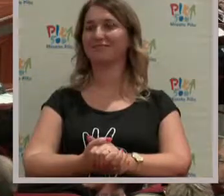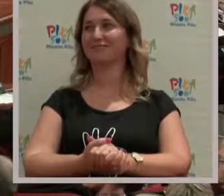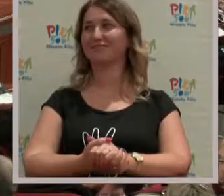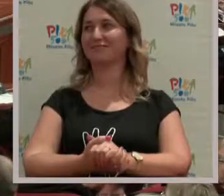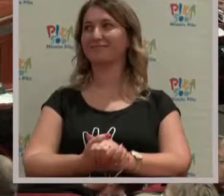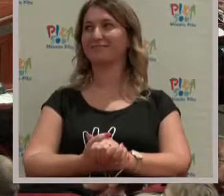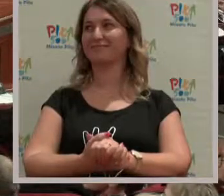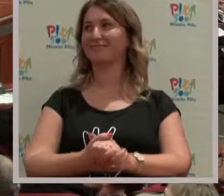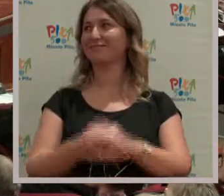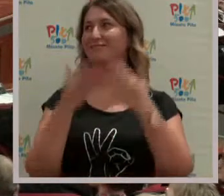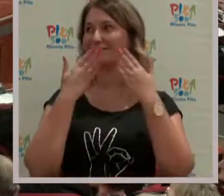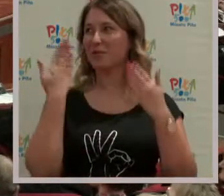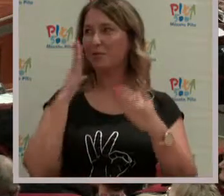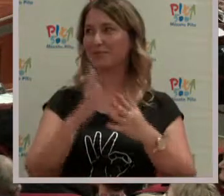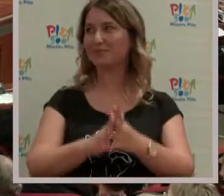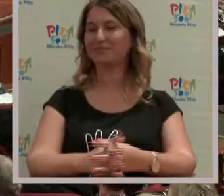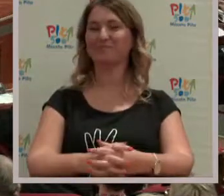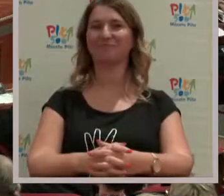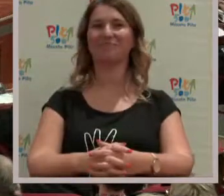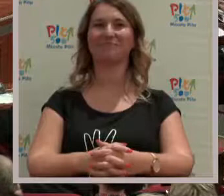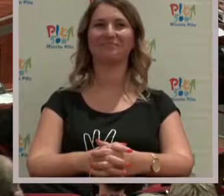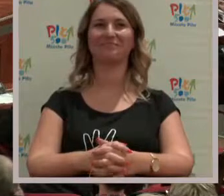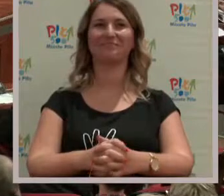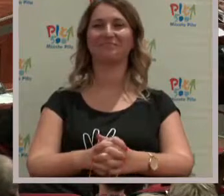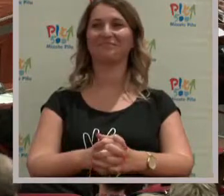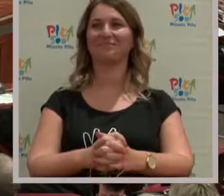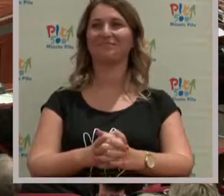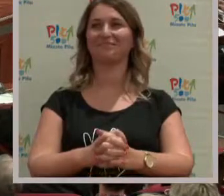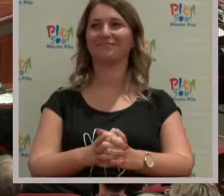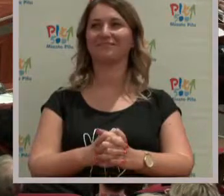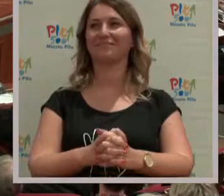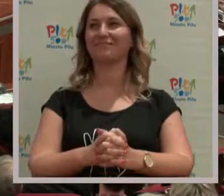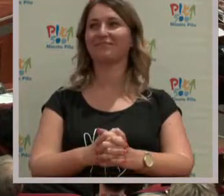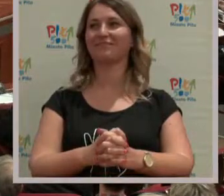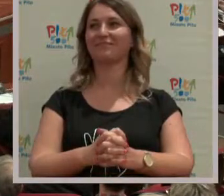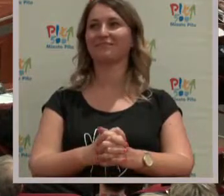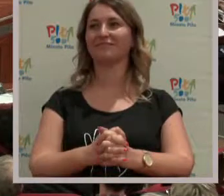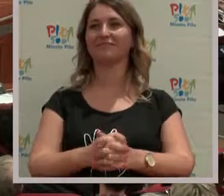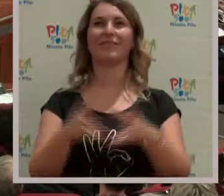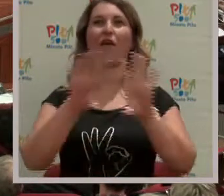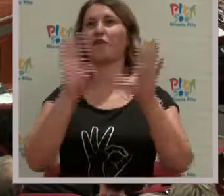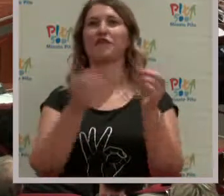Dziękuję bardzo. Dziękuję bardzo. Także, panie prezesie, takie życzenia to od ręki.